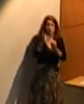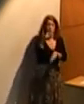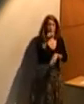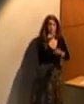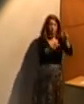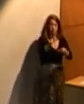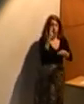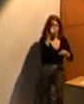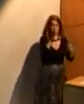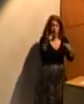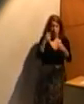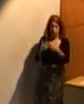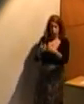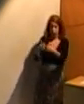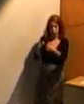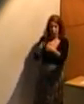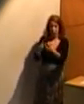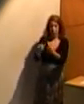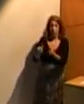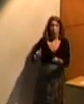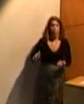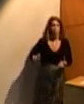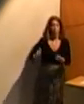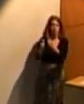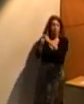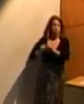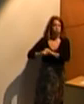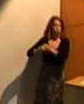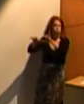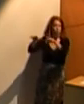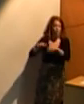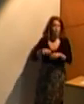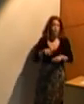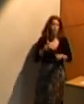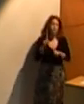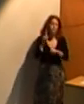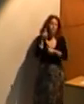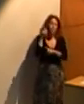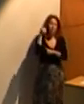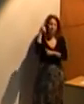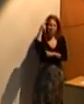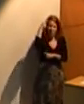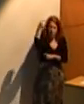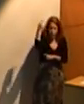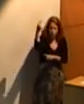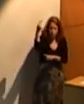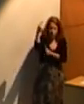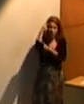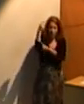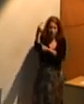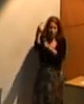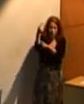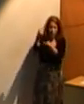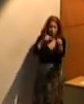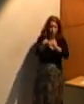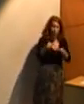même va modifier les choses or l'intelligence artificielle intelligence artificielle l'intelligence et il faut être vivant pour être intelligent